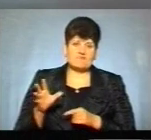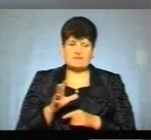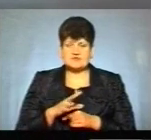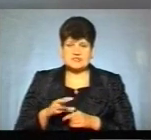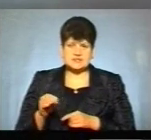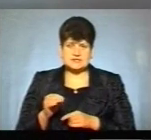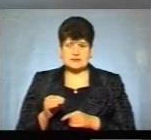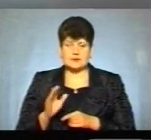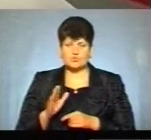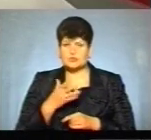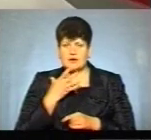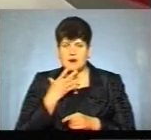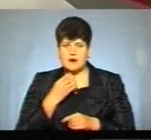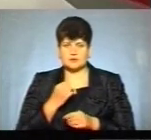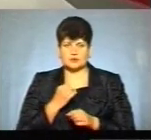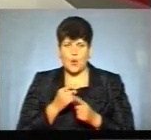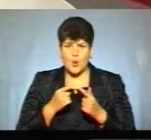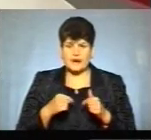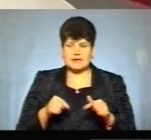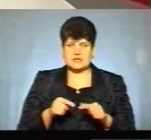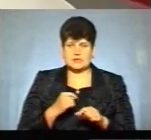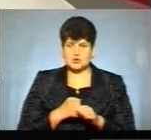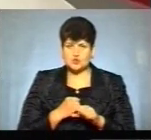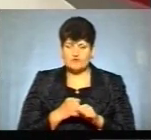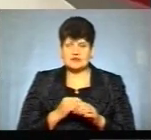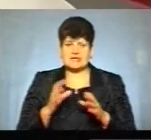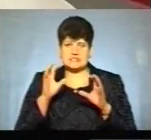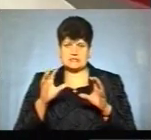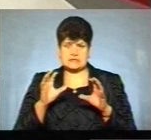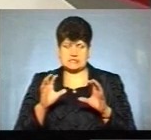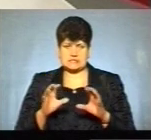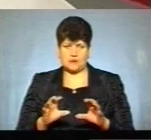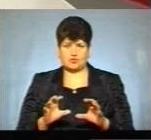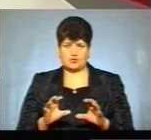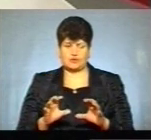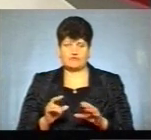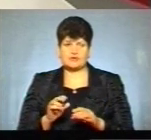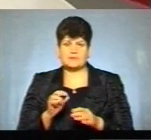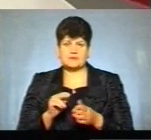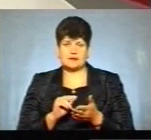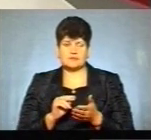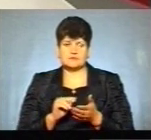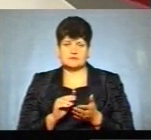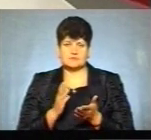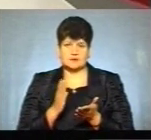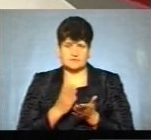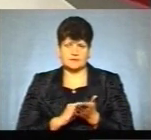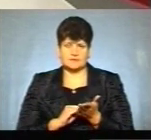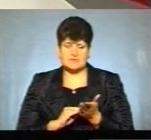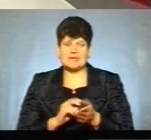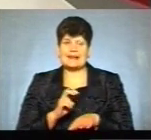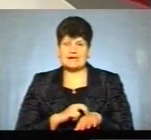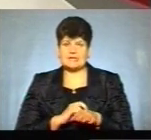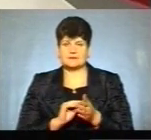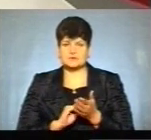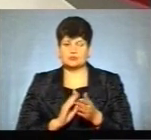коли це все буде гарно організовано і чітко з законодавства буде лікар виписувати, будуть це контролювати